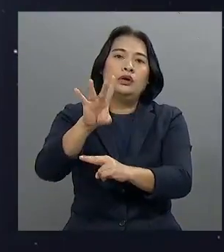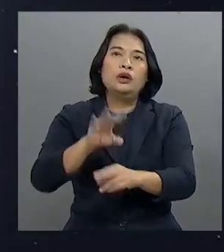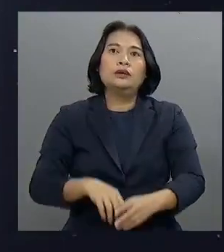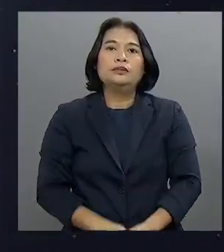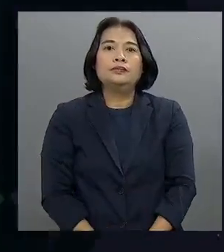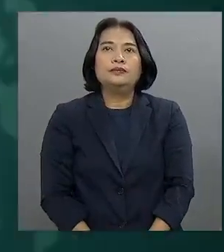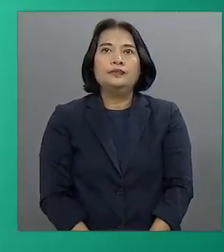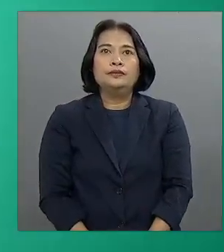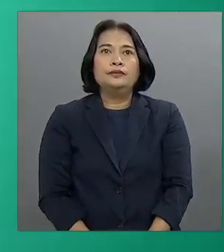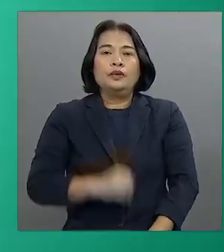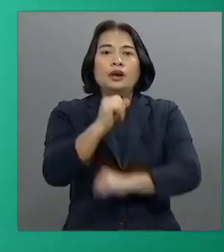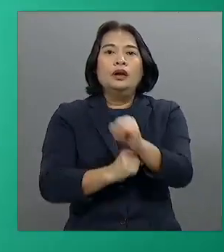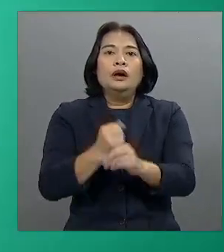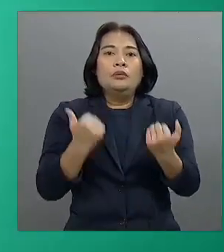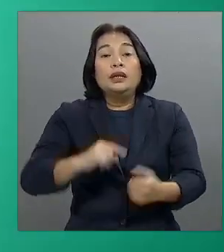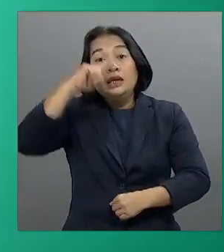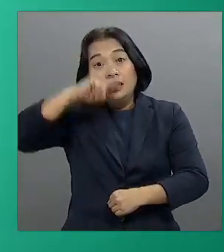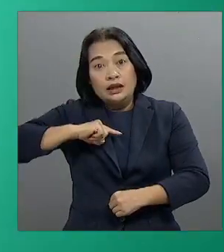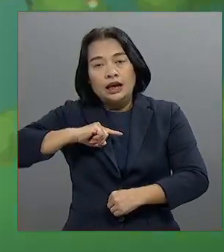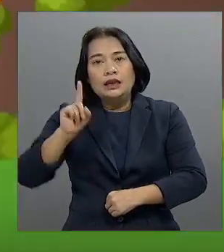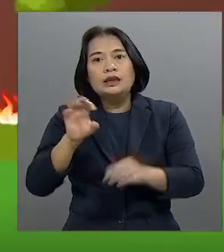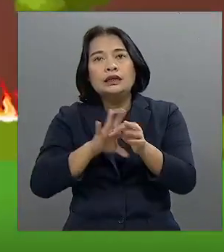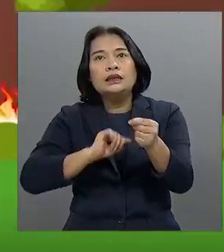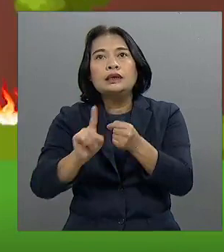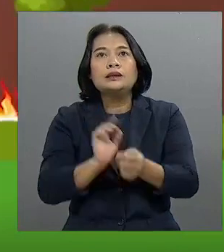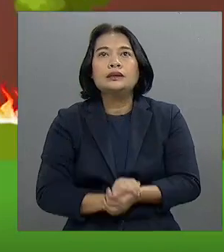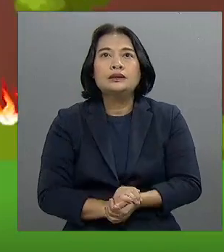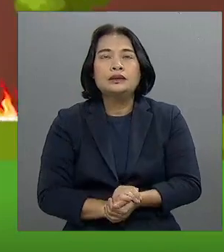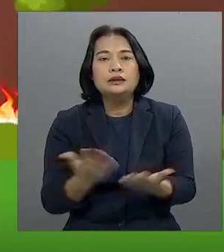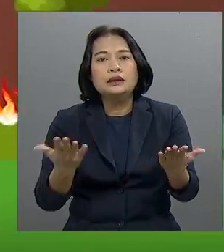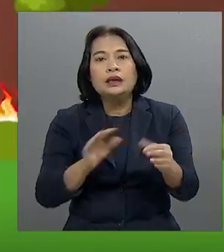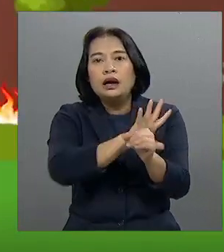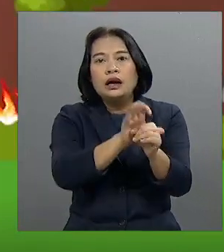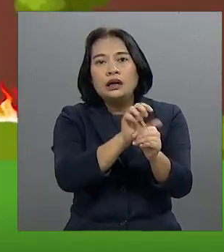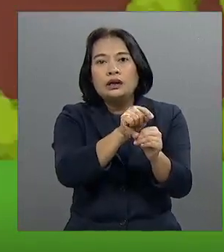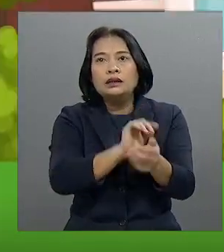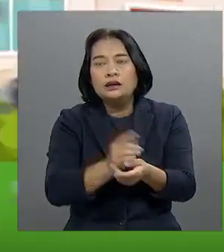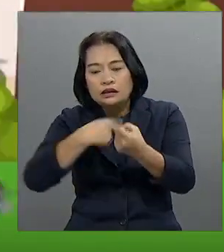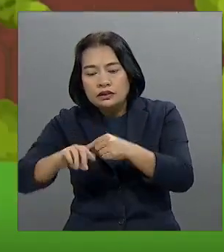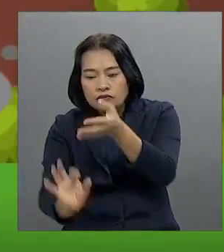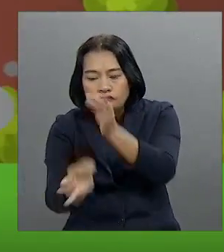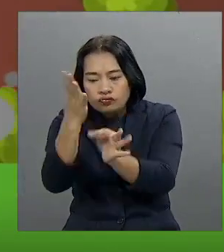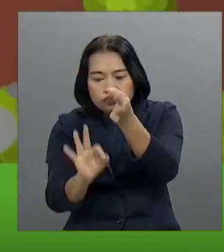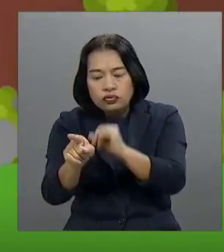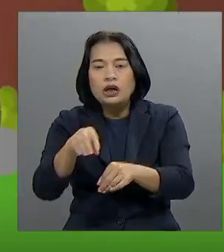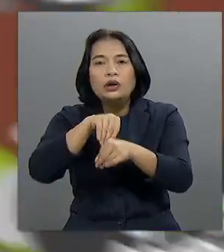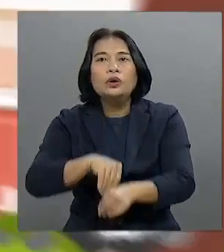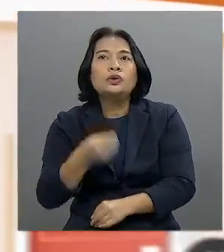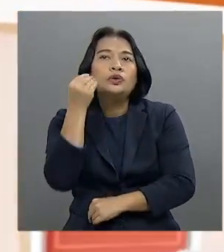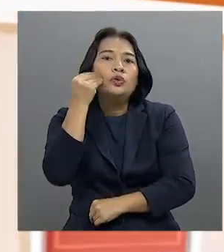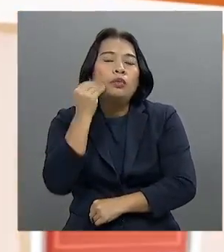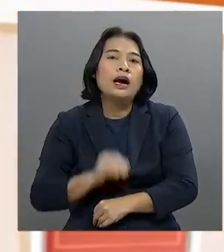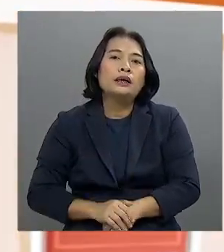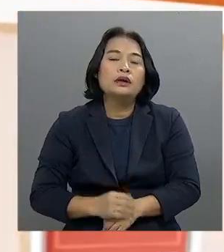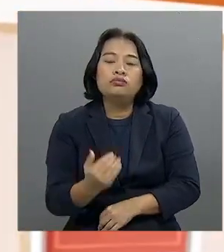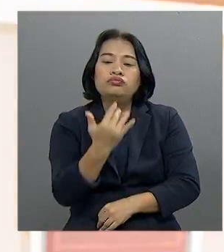ปีนี้ประเทศไยเจอแต่เรื่องหนกปอดผานซ้ายก็โวิ ผันขวาก็ไฟป่านอนอยู่บ้าน PM 2.5 ยังมา